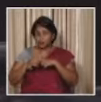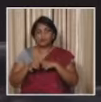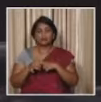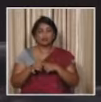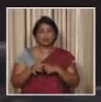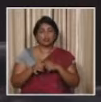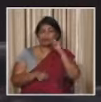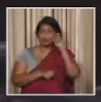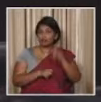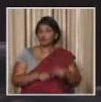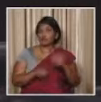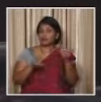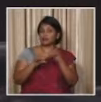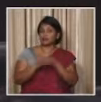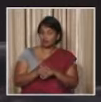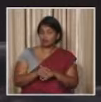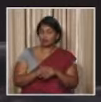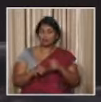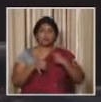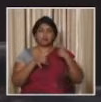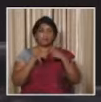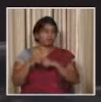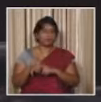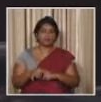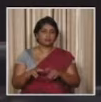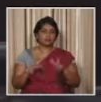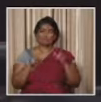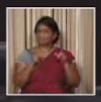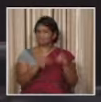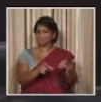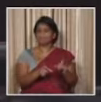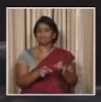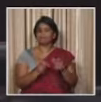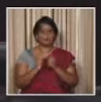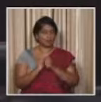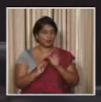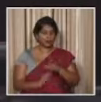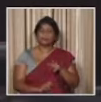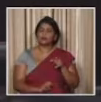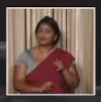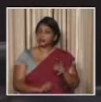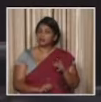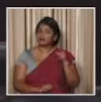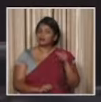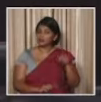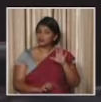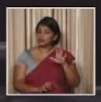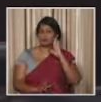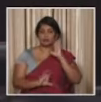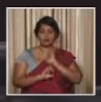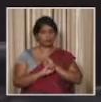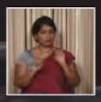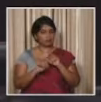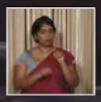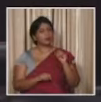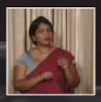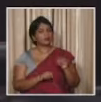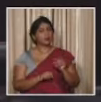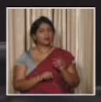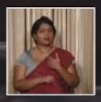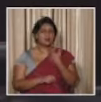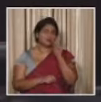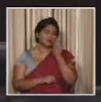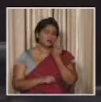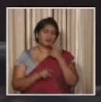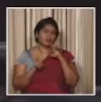කිරීම පුරවැසියා නියෝජිතයව ප්‍රශ්න කිරීම මර්ධනය කරන්න උත්සාහ කරන එක. ඔවුන්ගේ ප්‍රකාශ තුලින් අර කෙන්දිරි